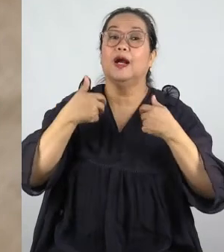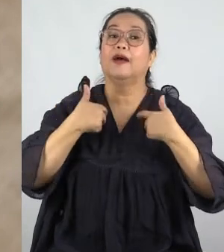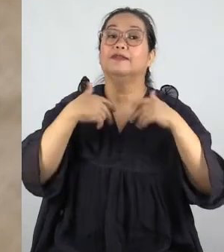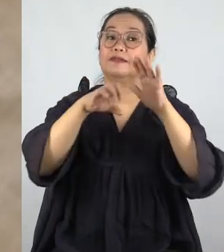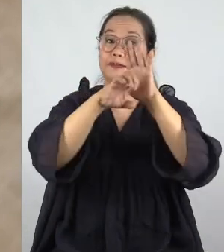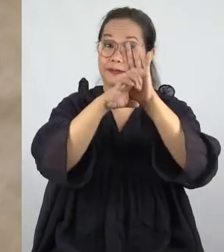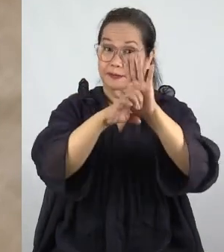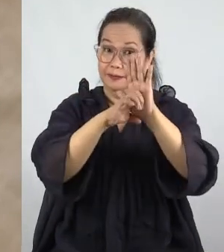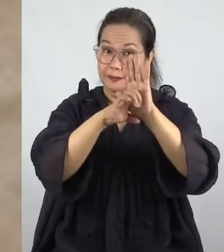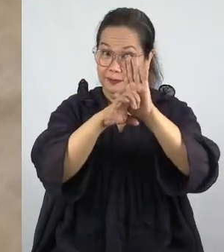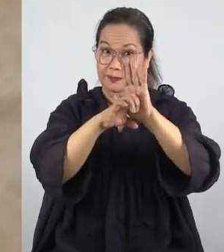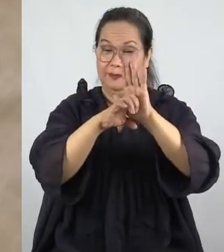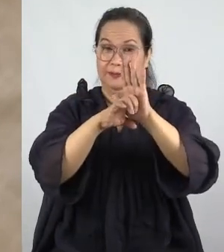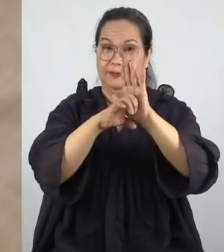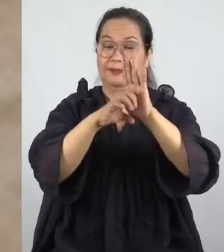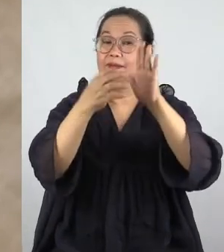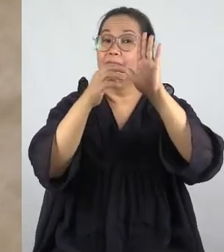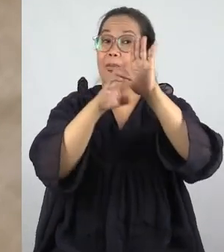ehemplo